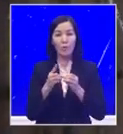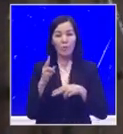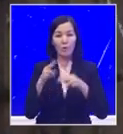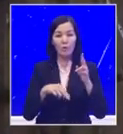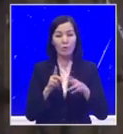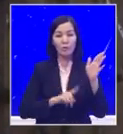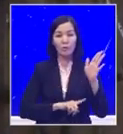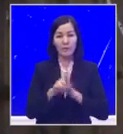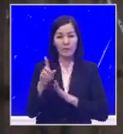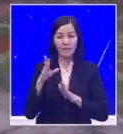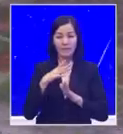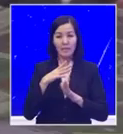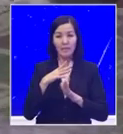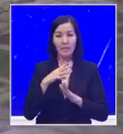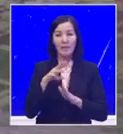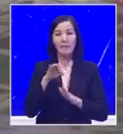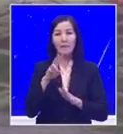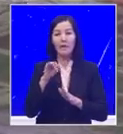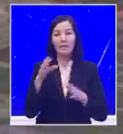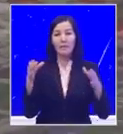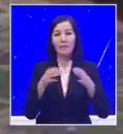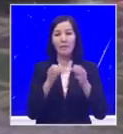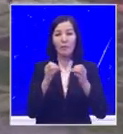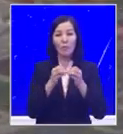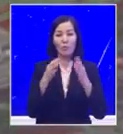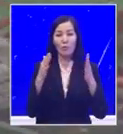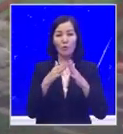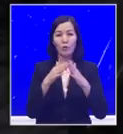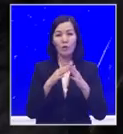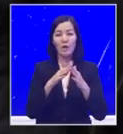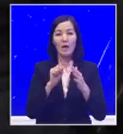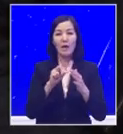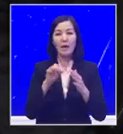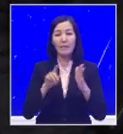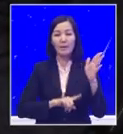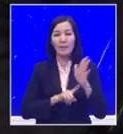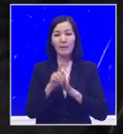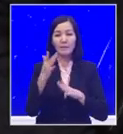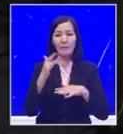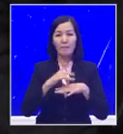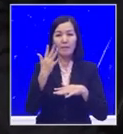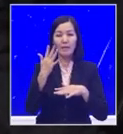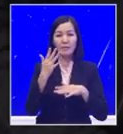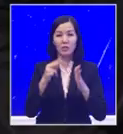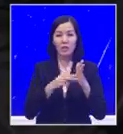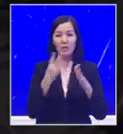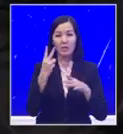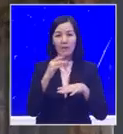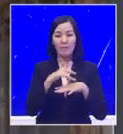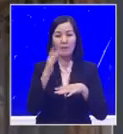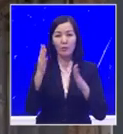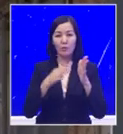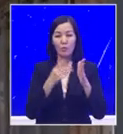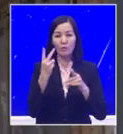құрылысы басталып кеткен. Марасан компаниясы 10 үйдің құрылысына ақпаннан кіріскен. 5 қабатты 1, 7 қабатты 2 және